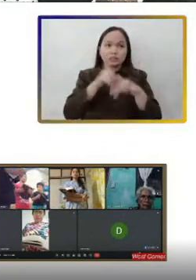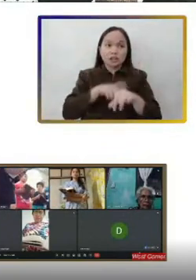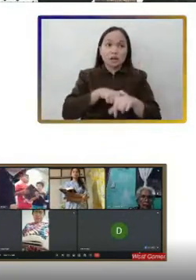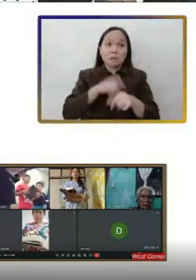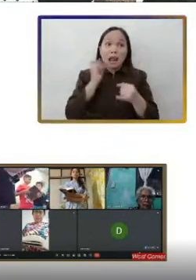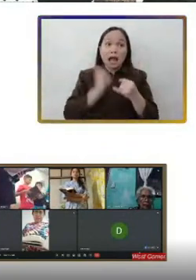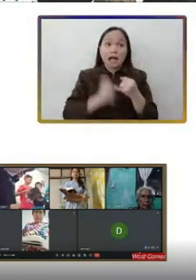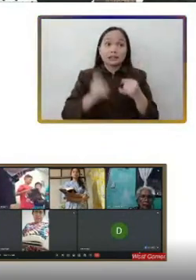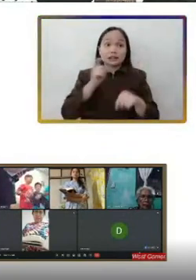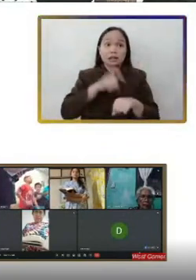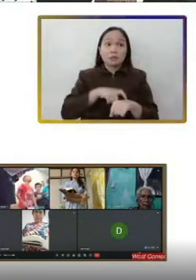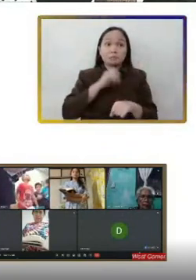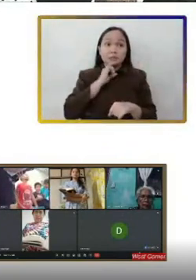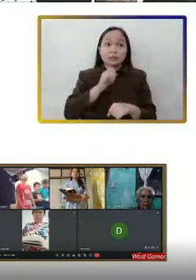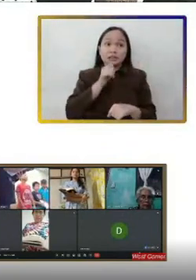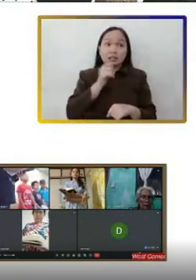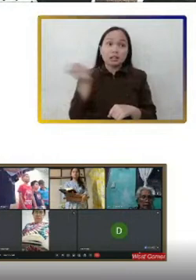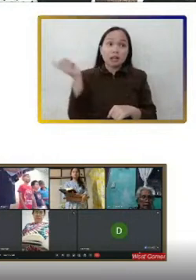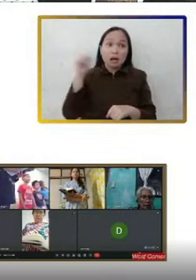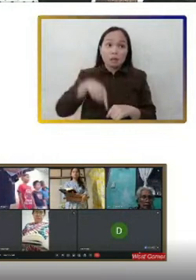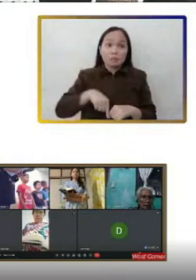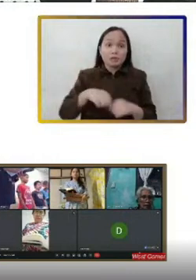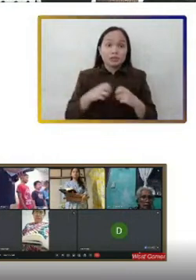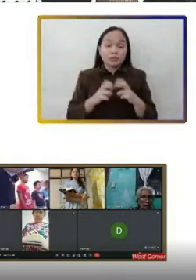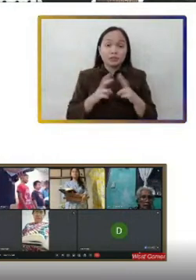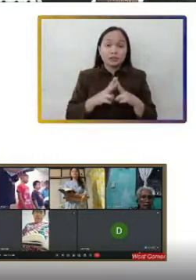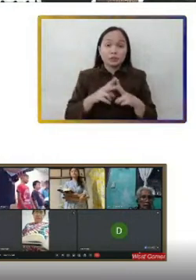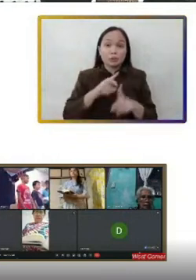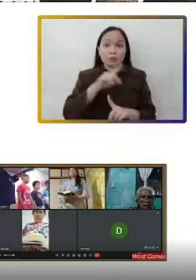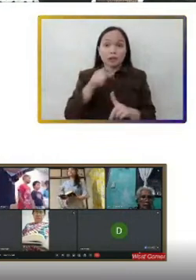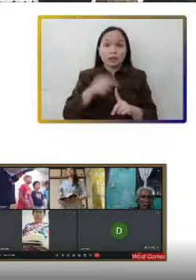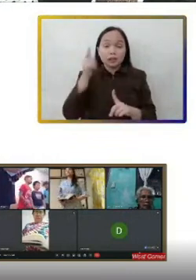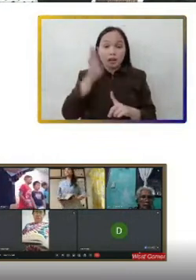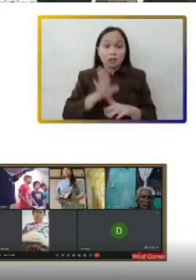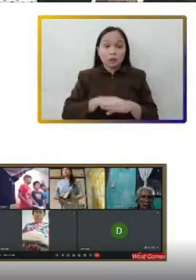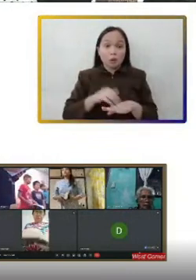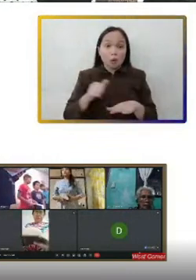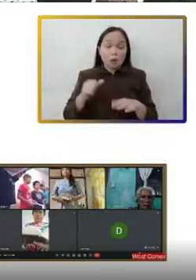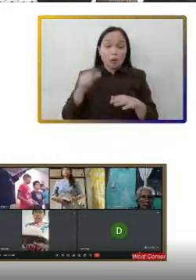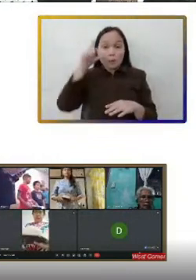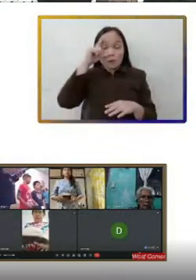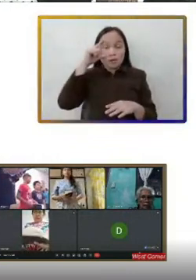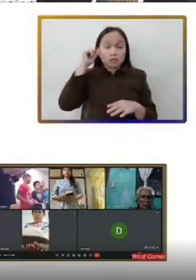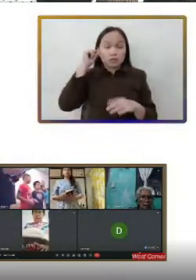even in the time of Moses, when God called Moses to go up to the